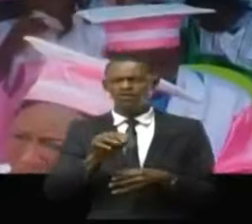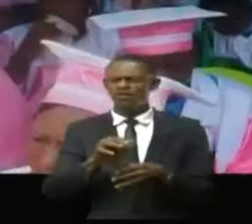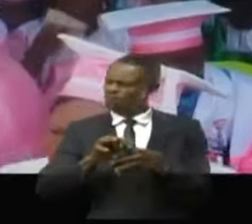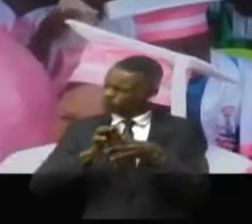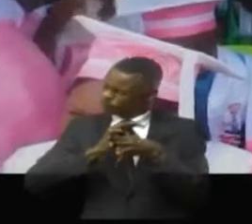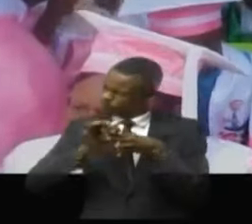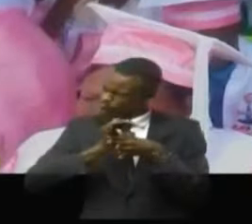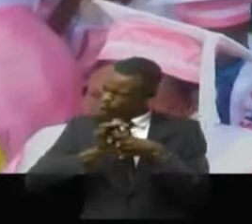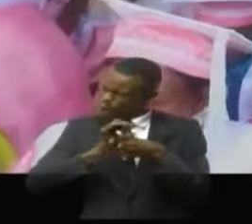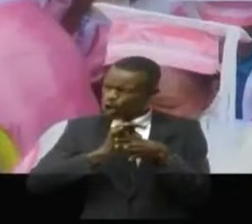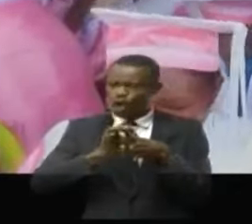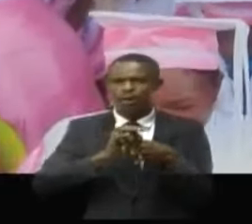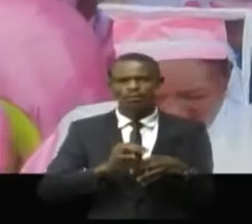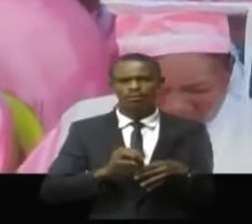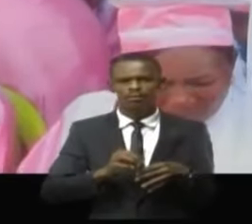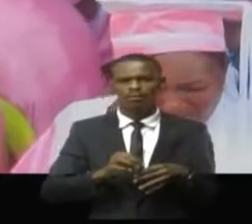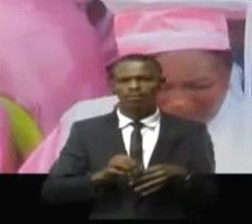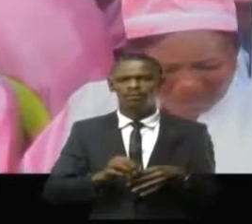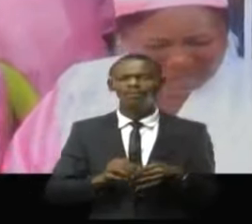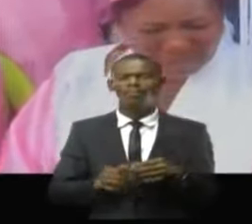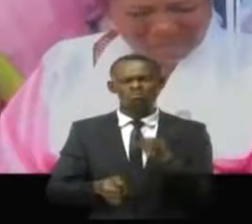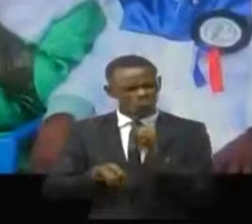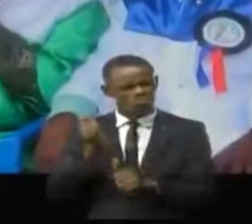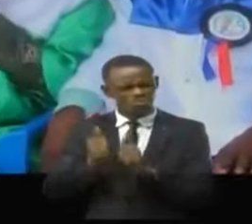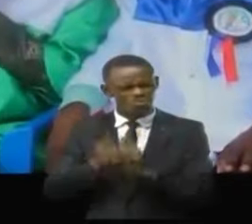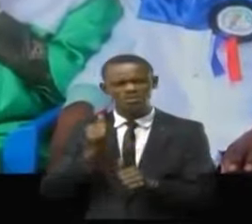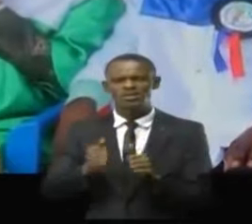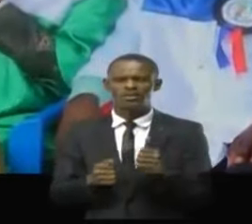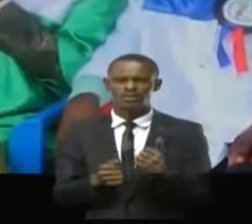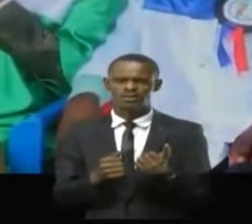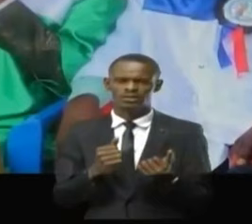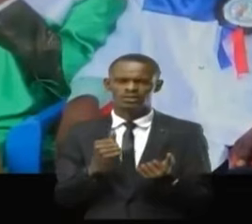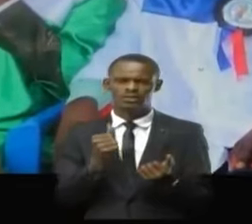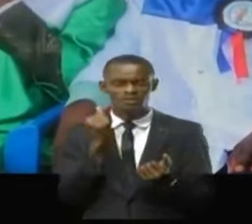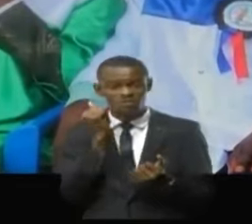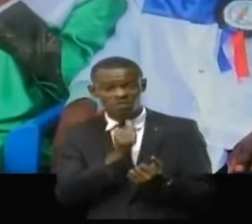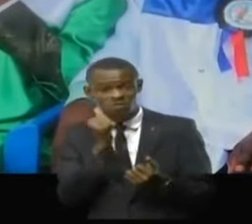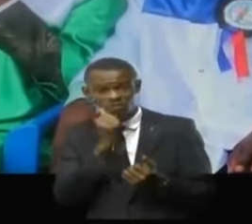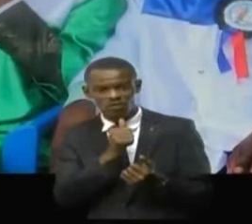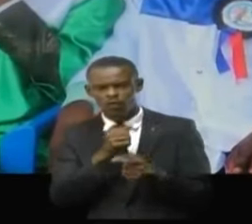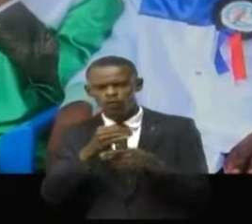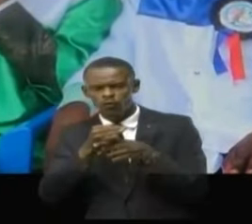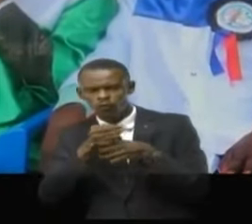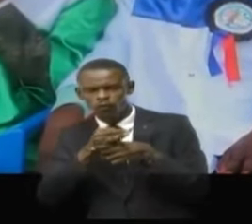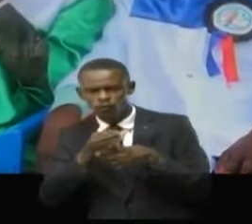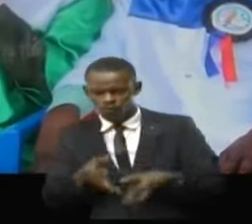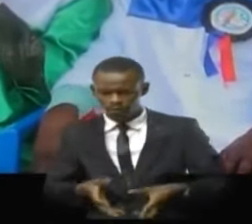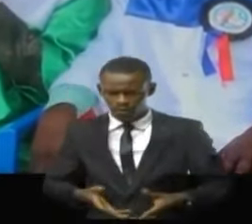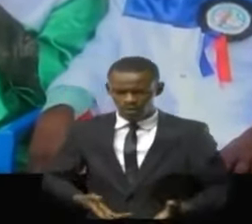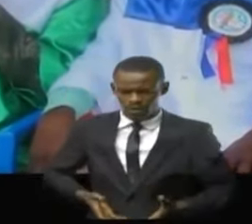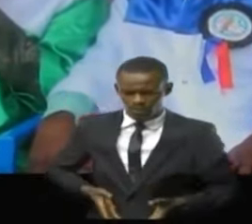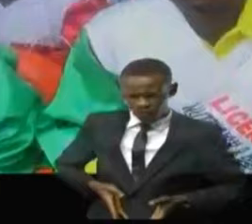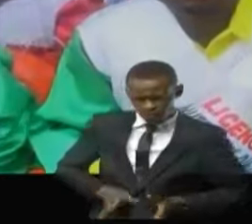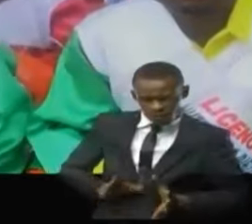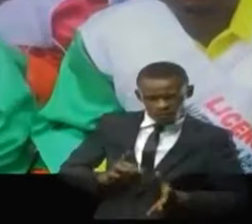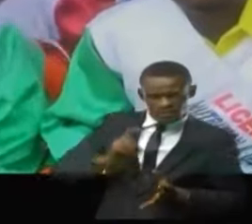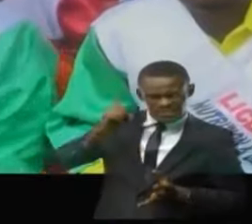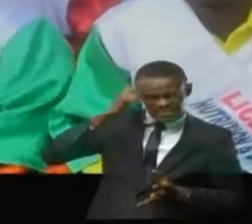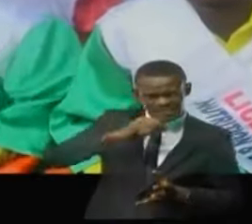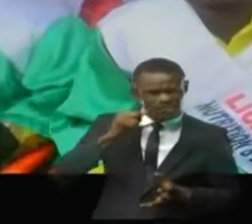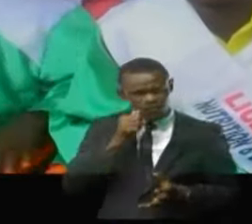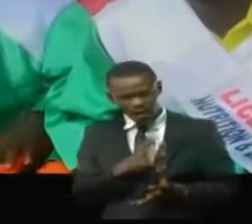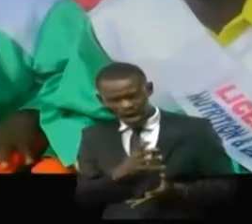répartis dans plusieurs filières, notamment soins généraux, sages-femmes, gestion des institutions